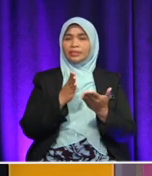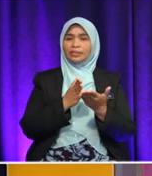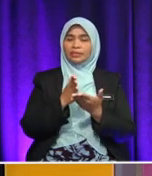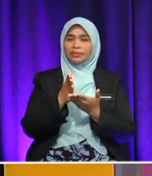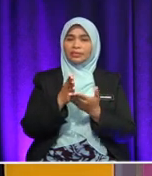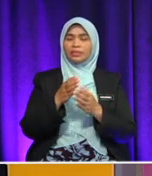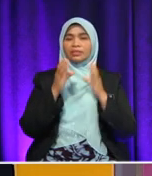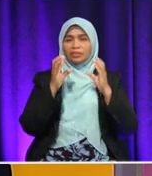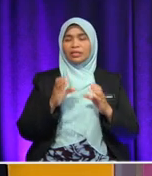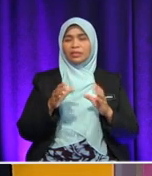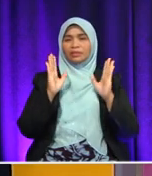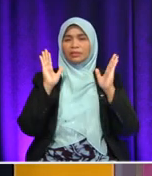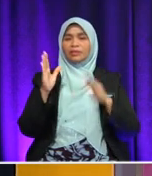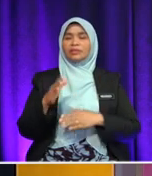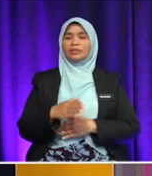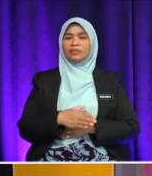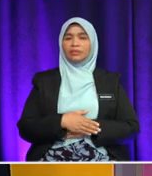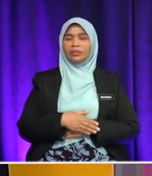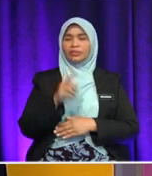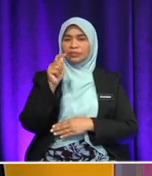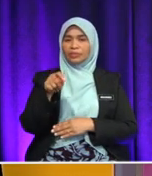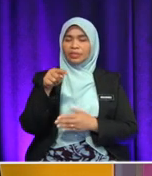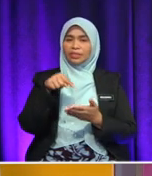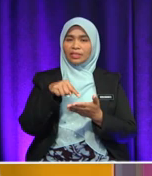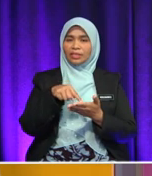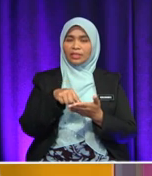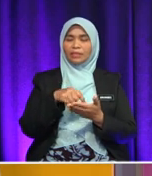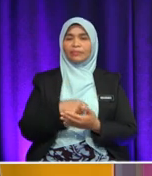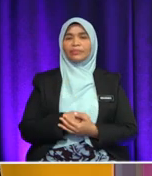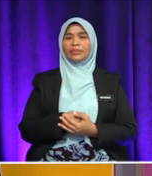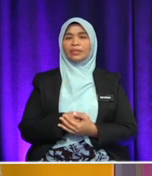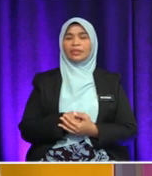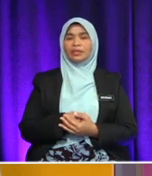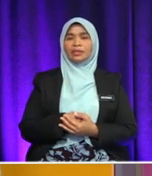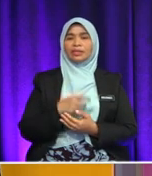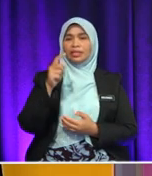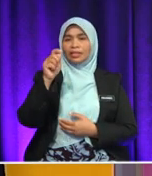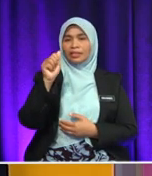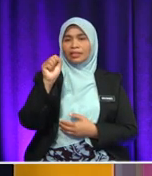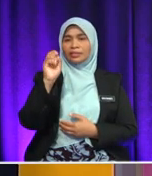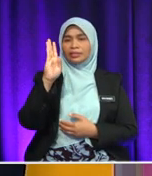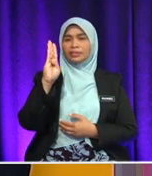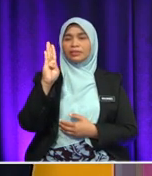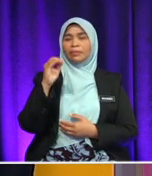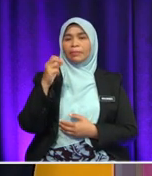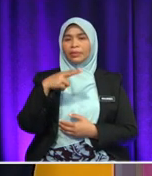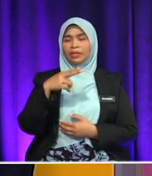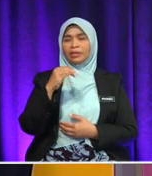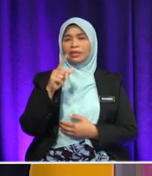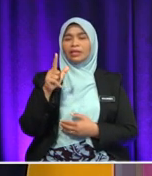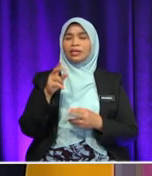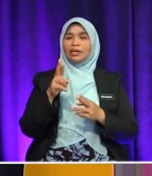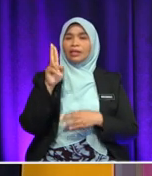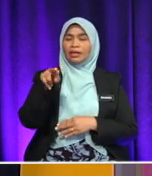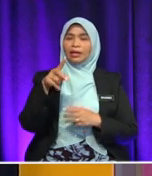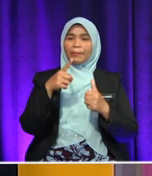salat Sunnah istikharah ini selepas kita dah salat Sunnah Tasbih salat Tasbih ini yaitu yang akan pertamanya